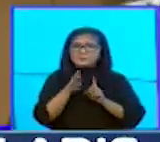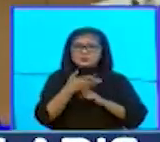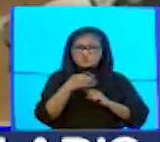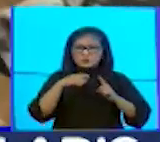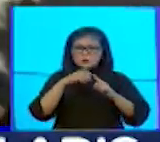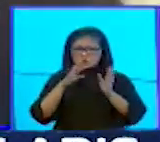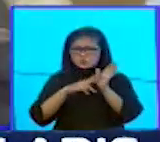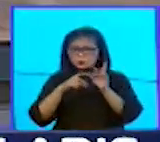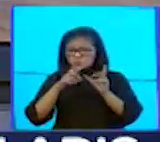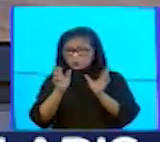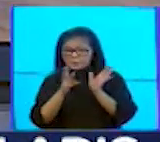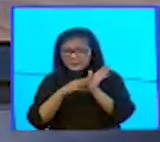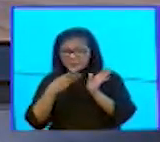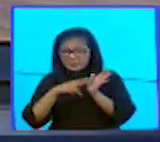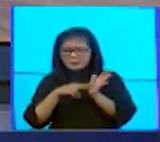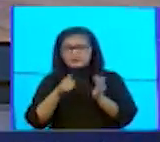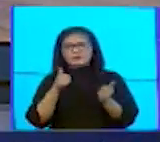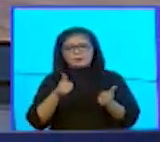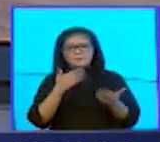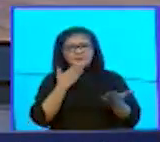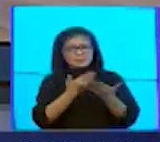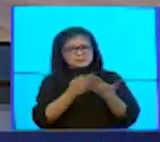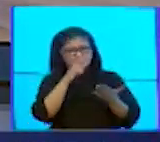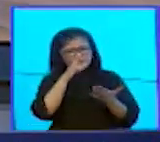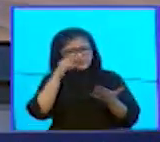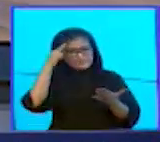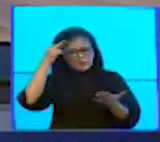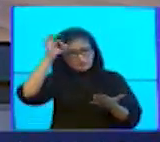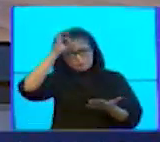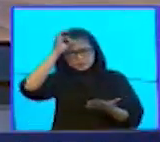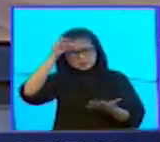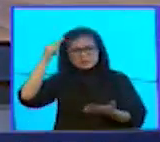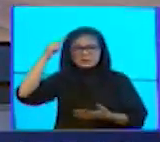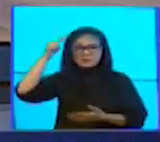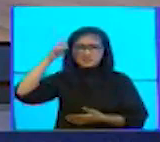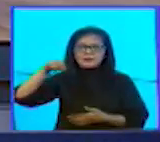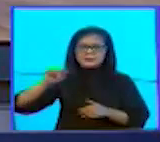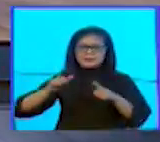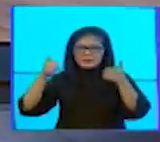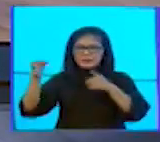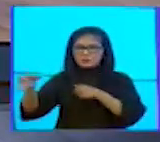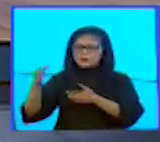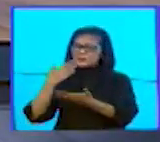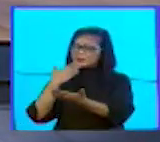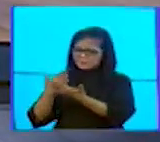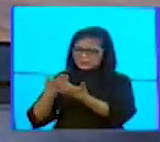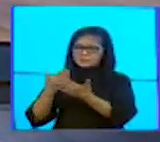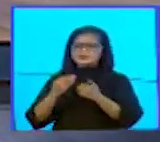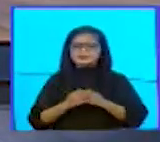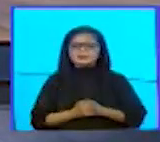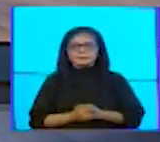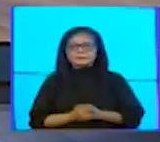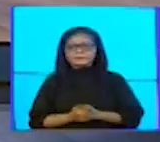Baik terima kasih banyak kombespol deonijiu De Fatima Kapolres Metro Tangerang kota sepatunya bersama kami di RCTI